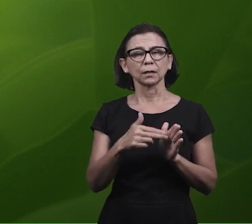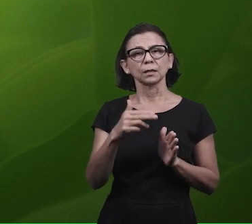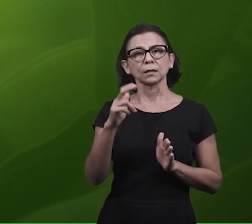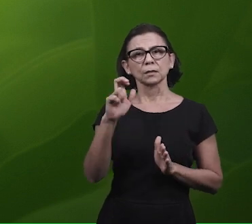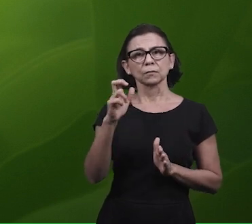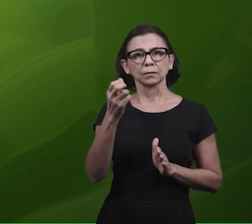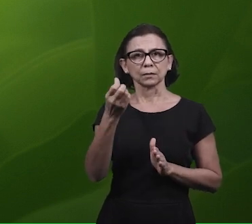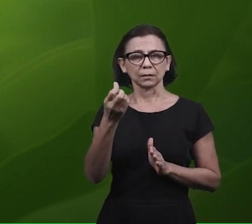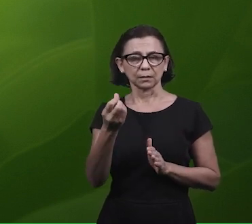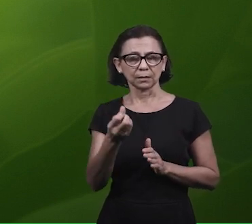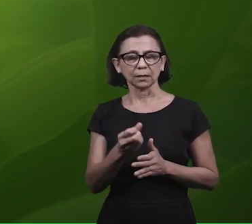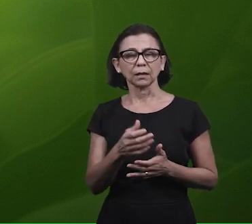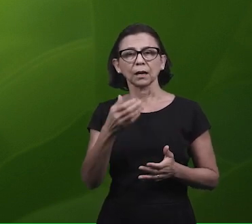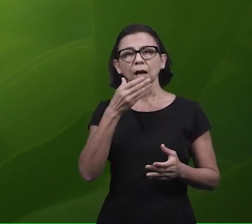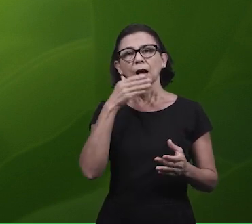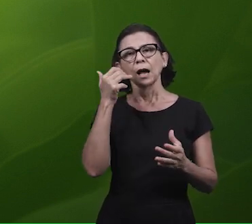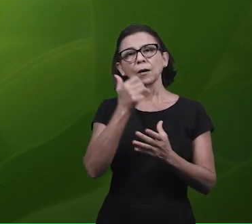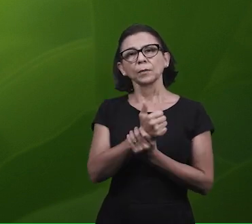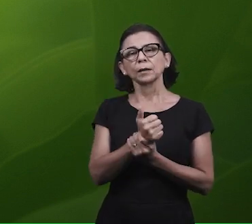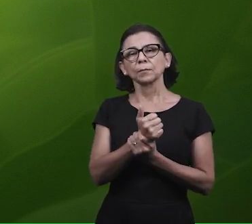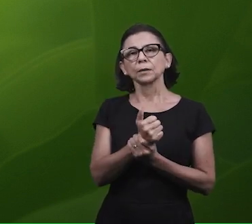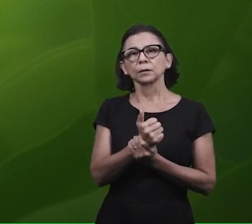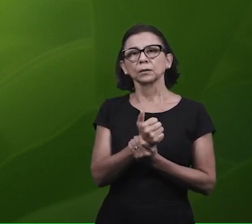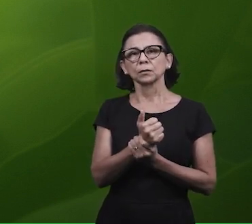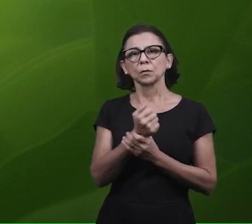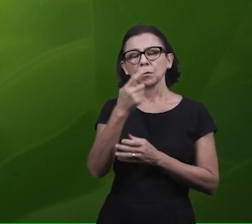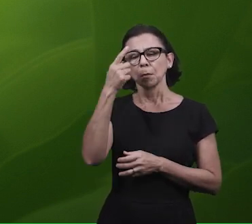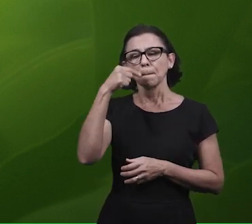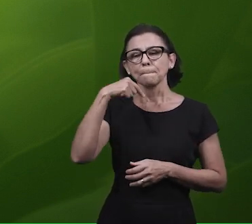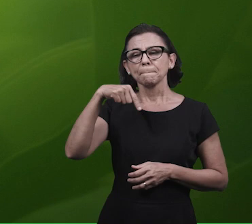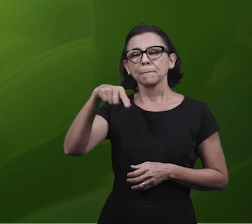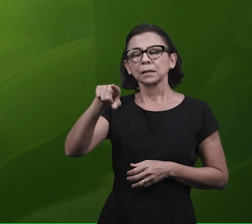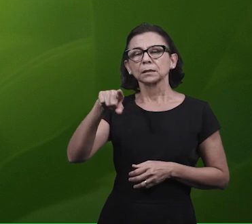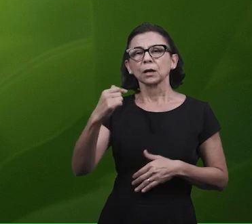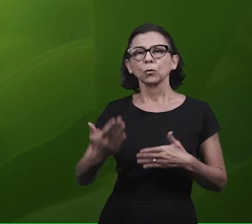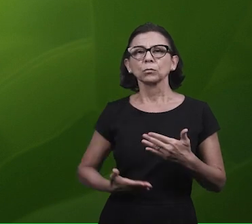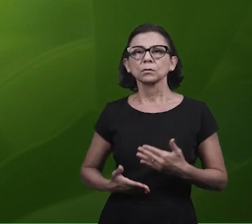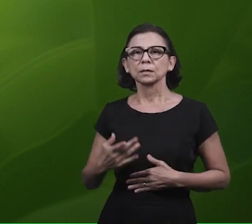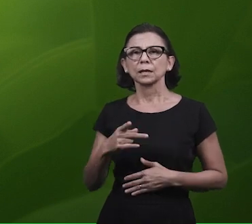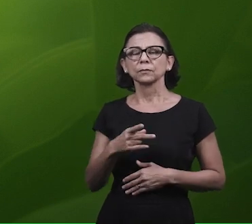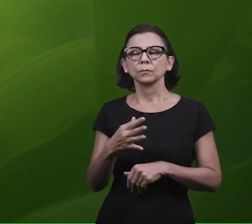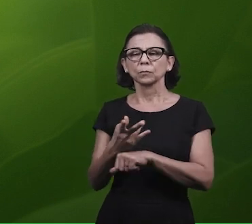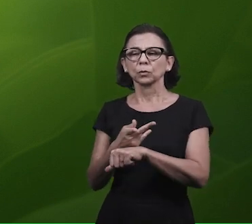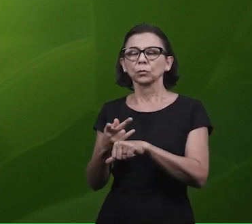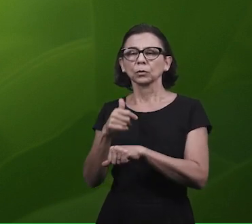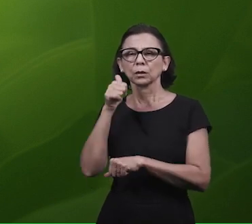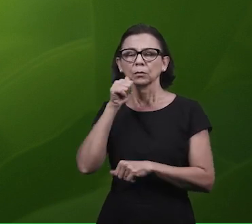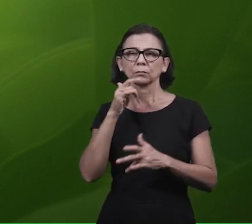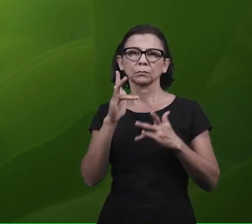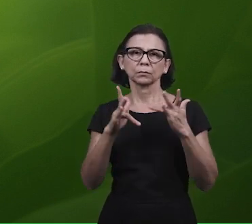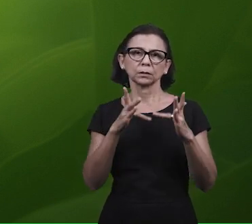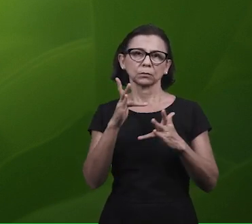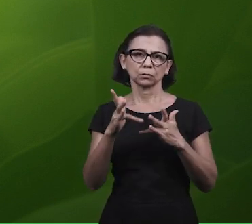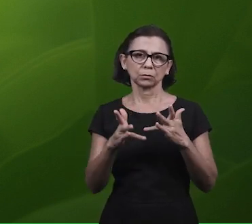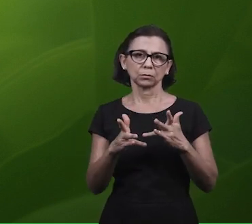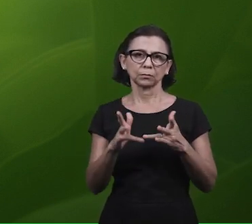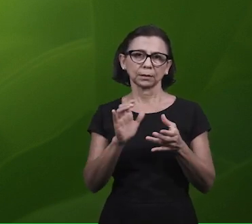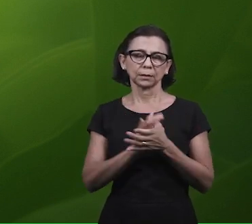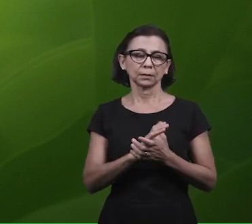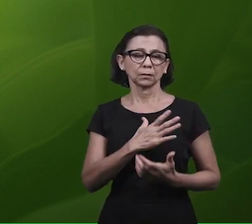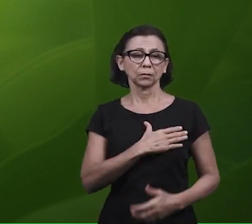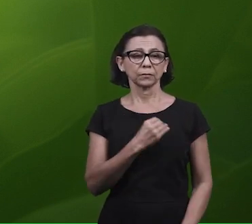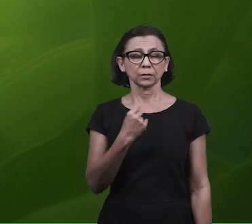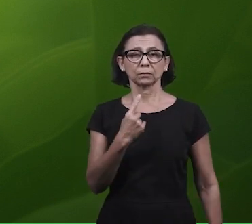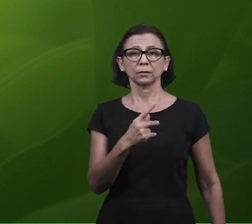chapitre 24, versets 1 à 56, Abraham envoie son serviteur chercher une fiancée pour Isaac. Au